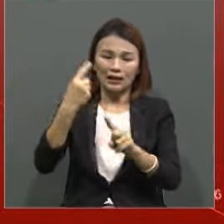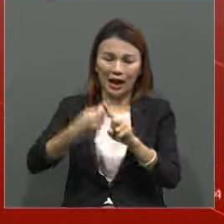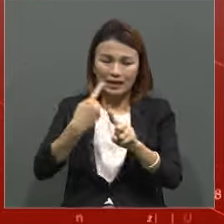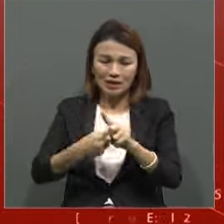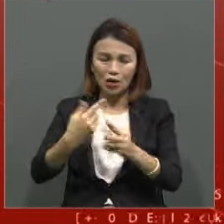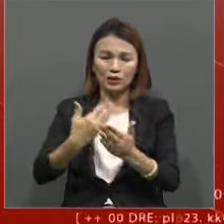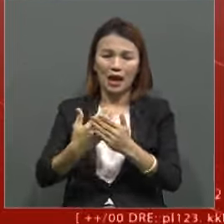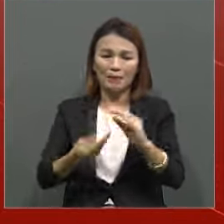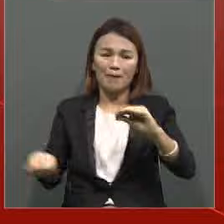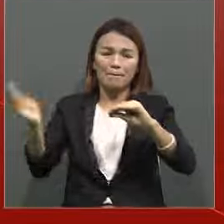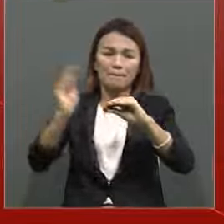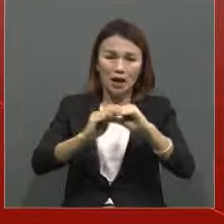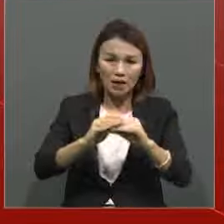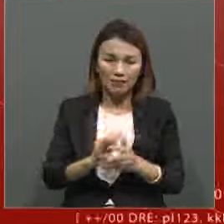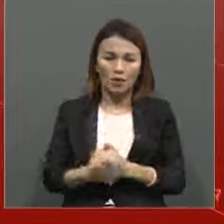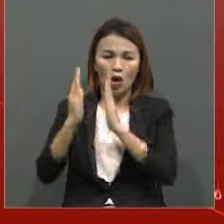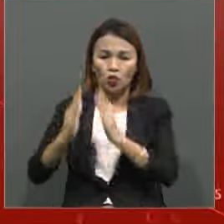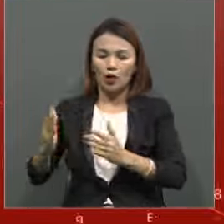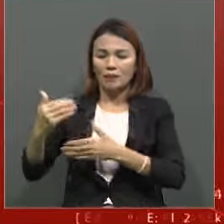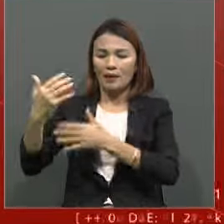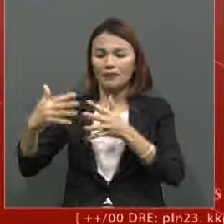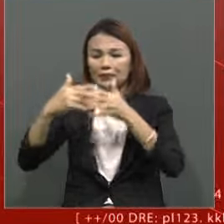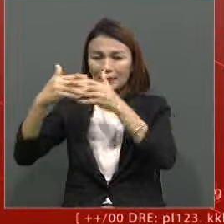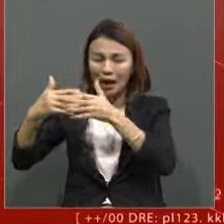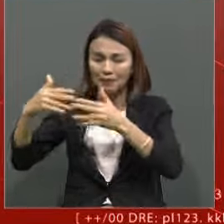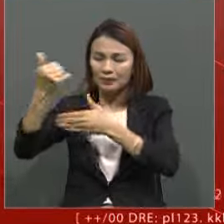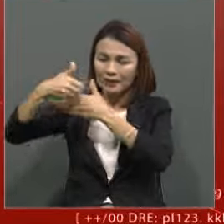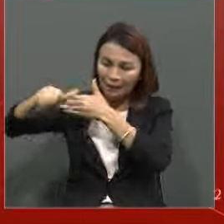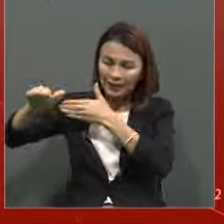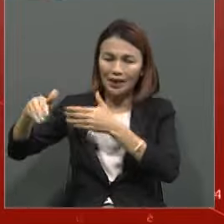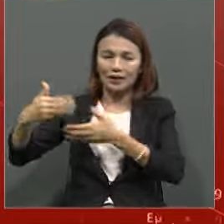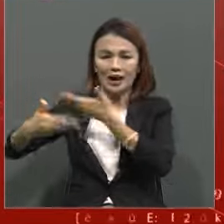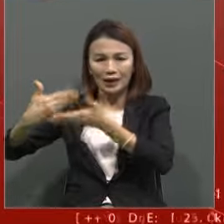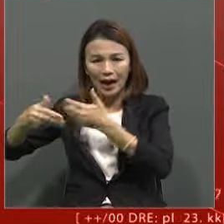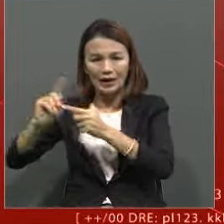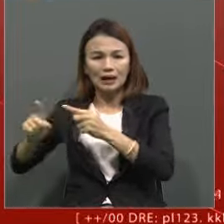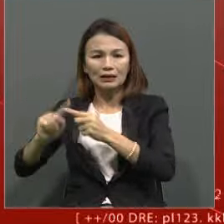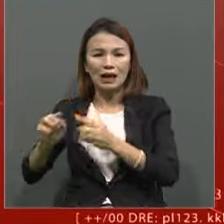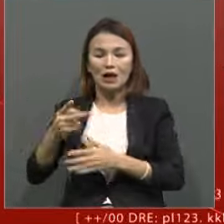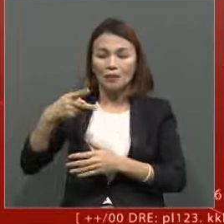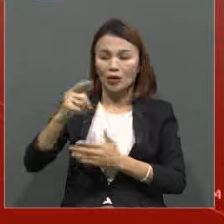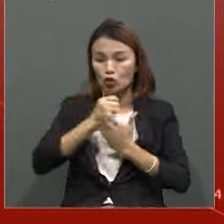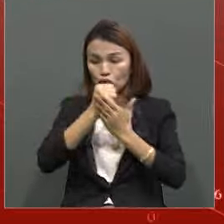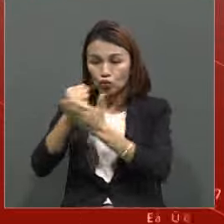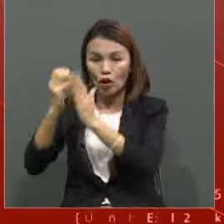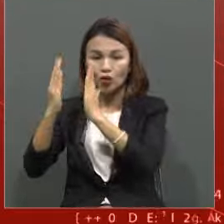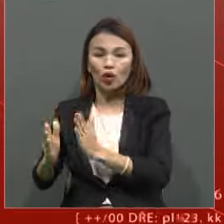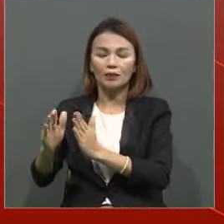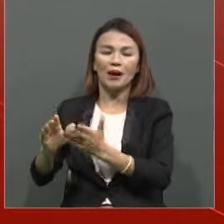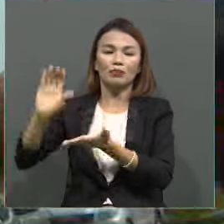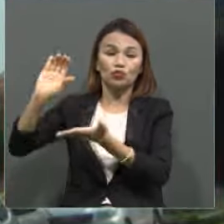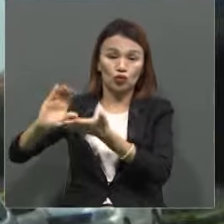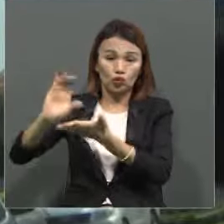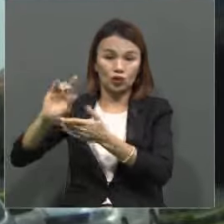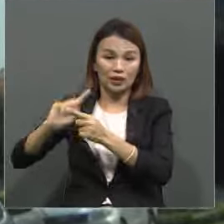ากล่าวหาว่ายึดพื้นที่ให้คนต่างด้าวเข้ามาค้าขายแถมยังเอื้อผลประโยชน์ให้กับกลุ่มทุนด้วยครับพาคุณผู้ชมไปดูที่วันนี้เขาม